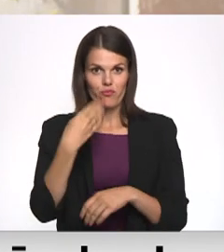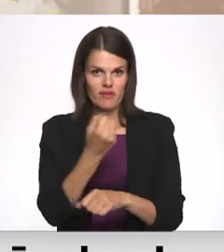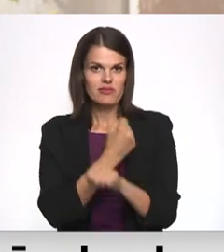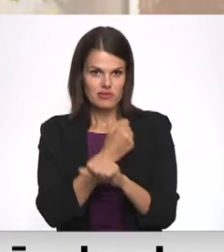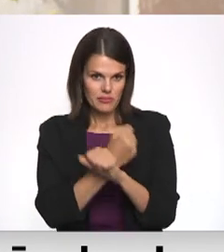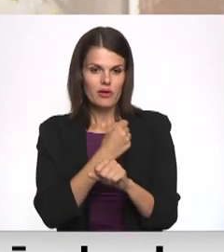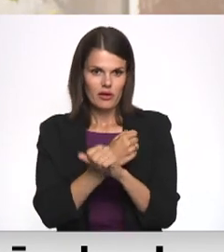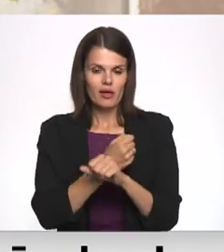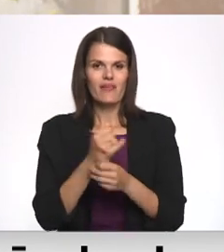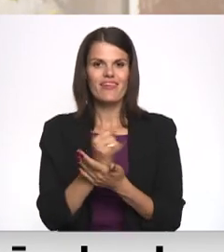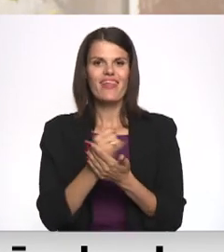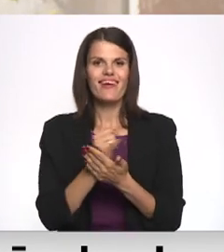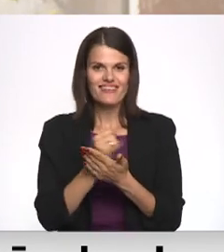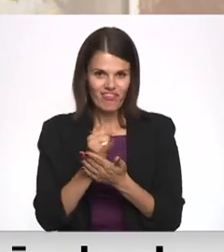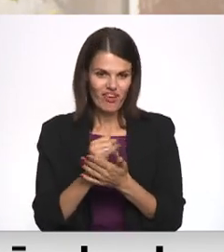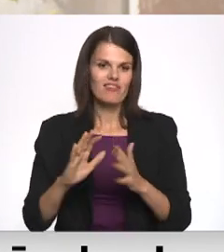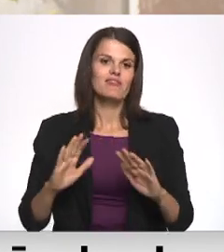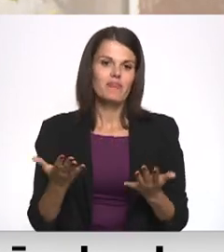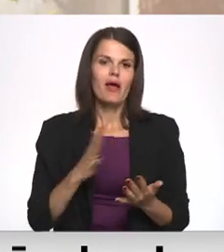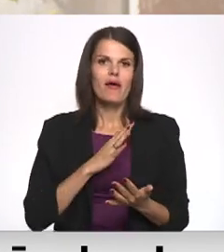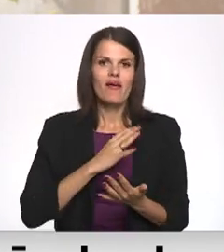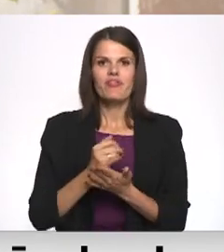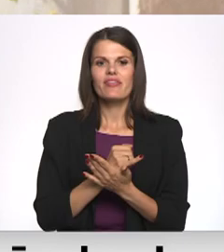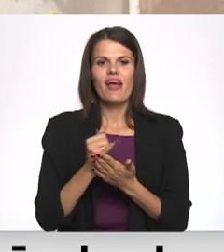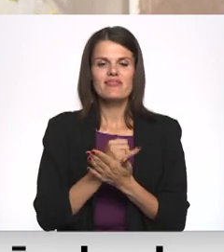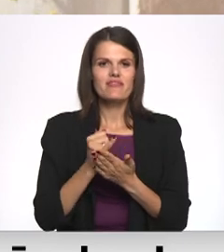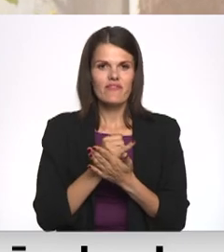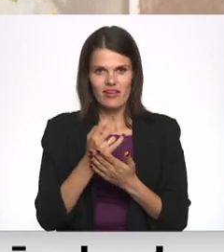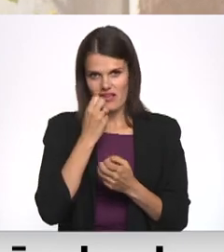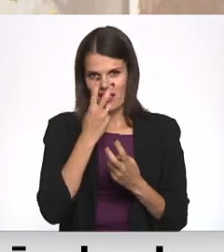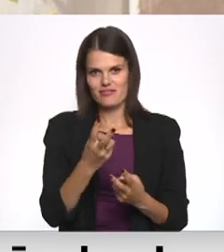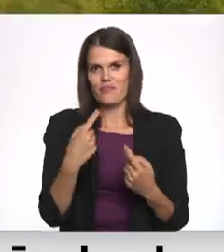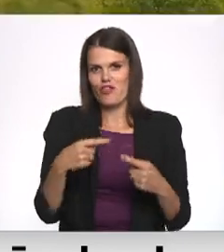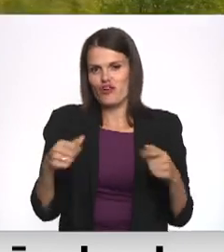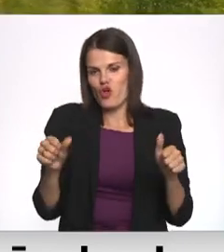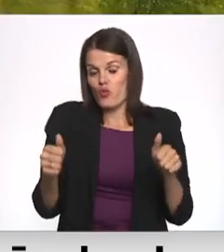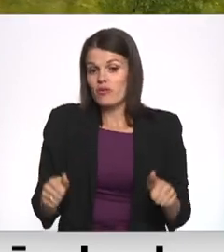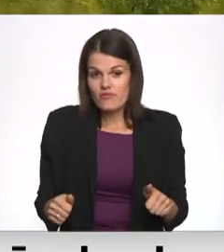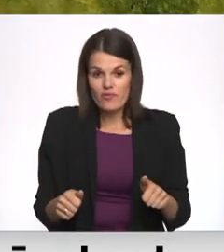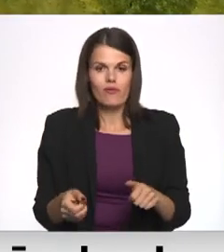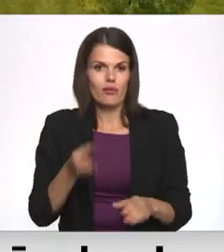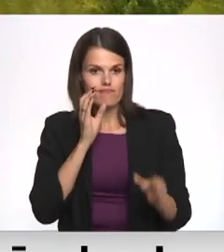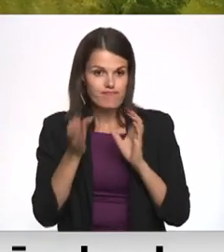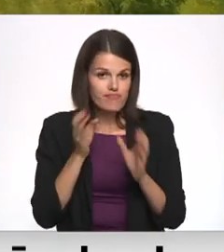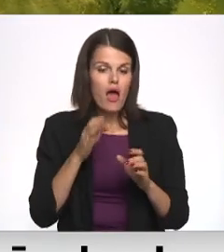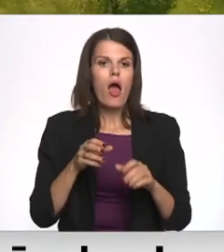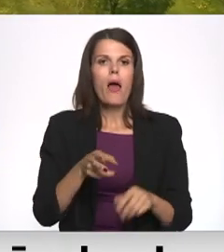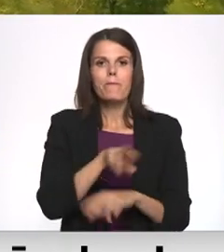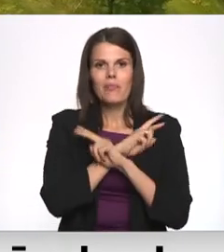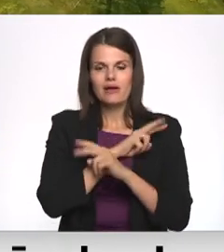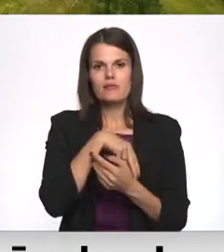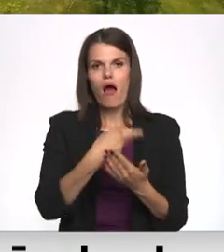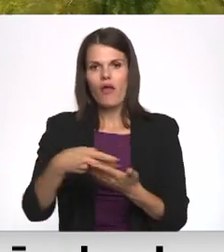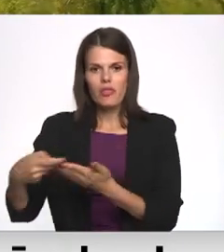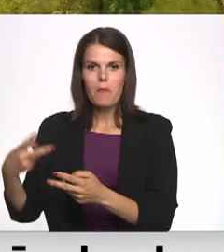Deva spirtu dezinfekcijai. Nu, tika dezinficēt acīm redzot visādos veidos. Karavīru mirstīgās atliekas līdz